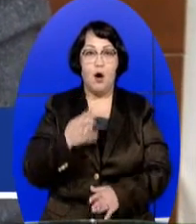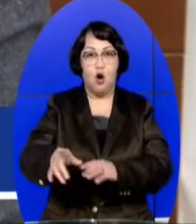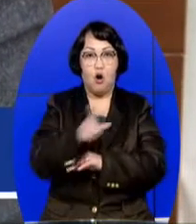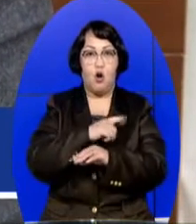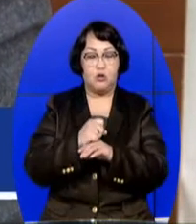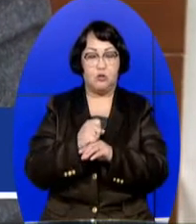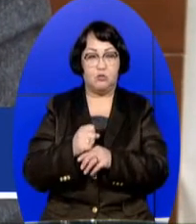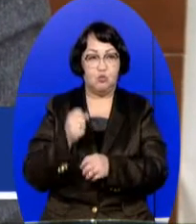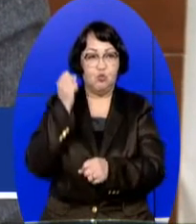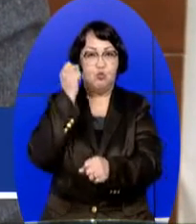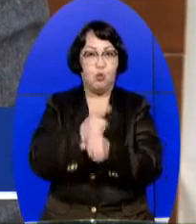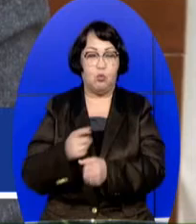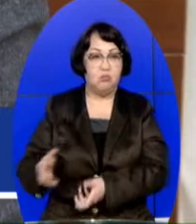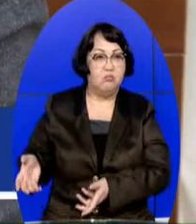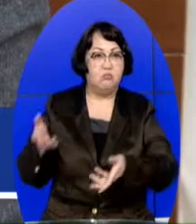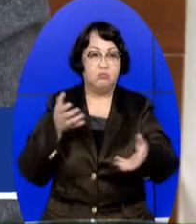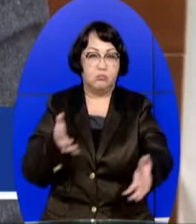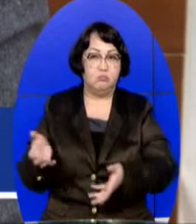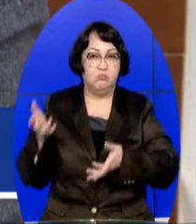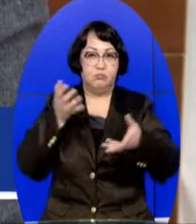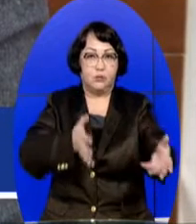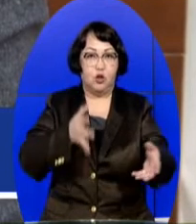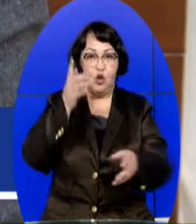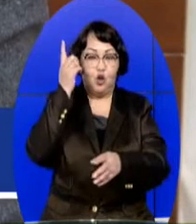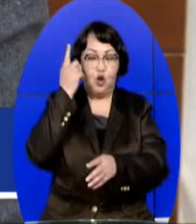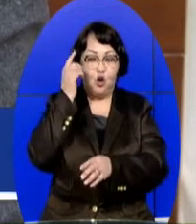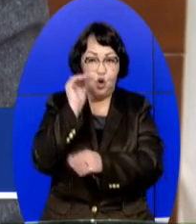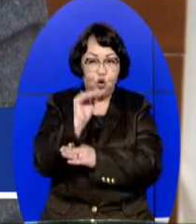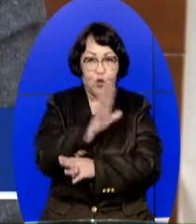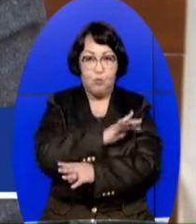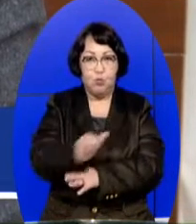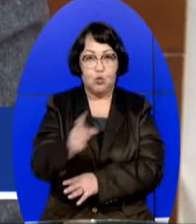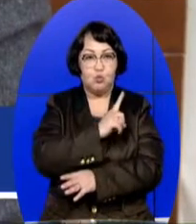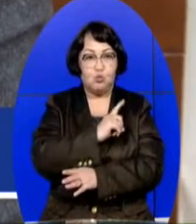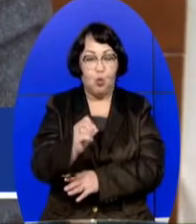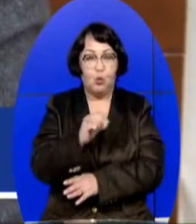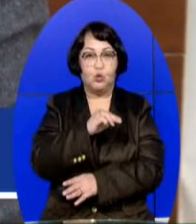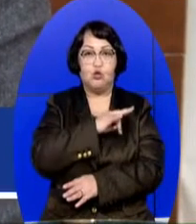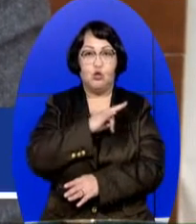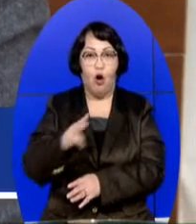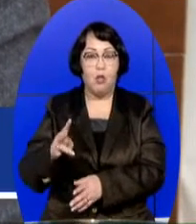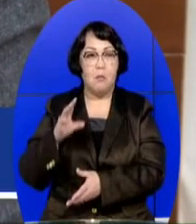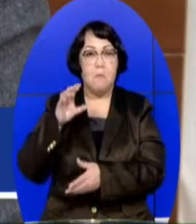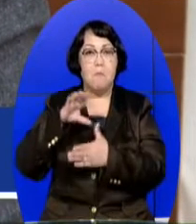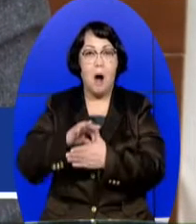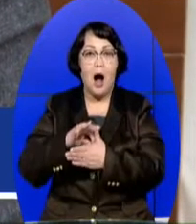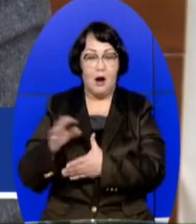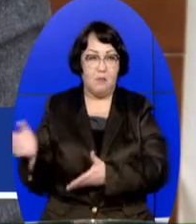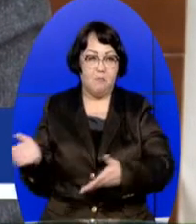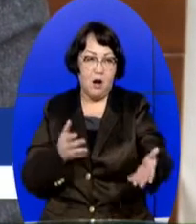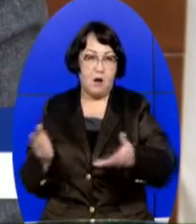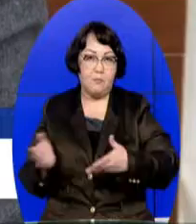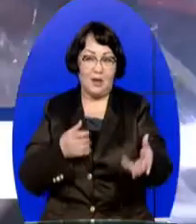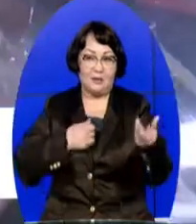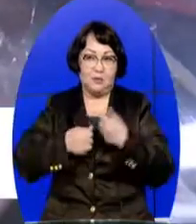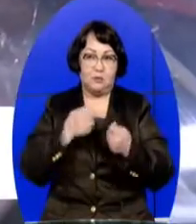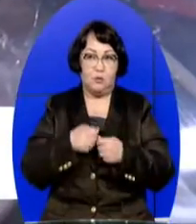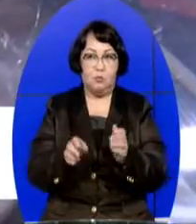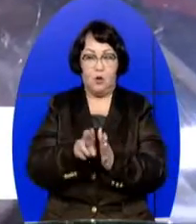бол өдөр тутам 100 тонн махыг одоо нөөцийн махыг бэлдэд нийлүүлэх юм одоо нөхцөлийг бид нэр бүрдүүлж чадсан